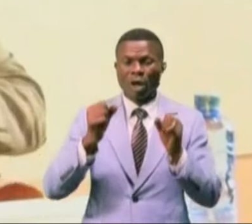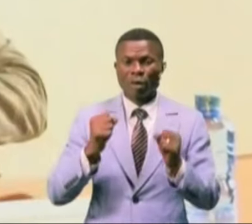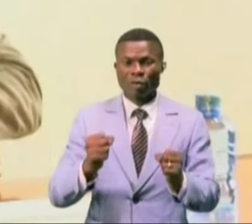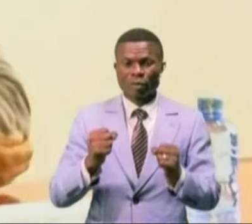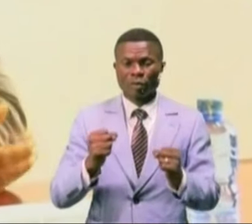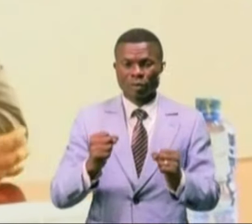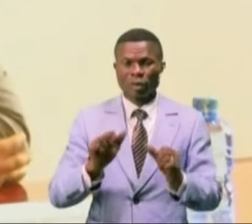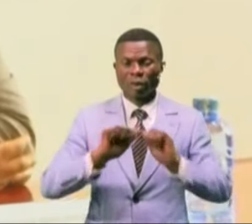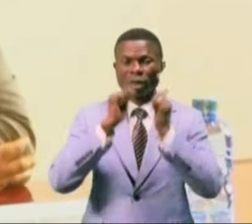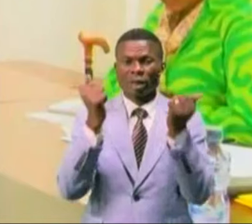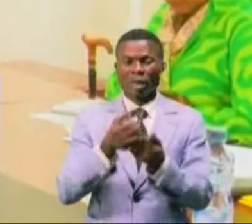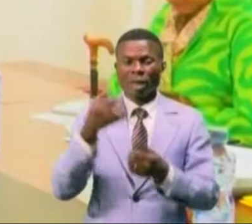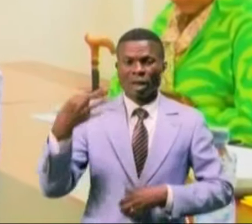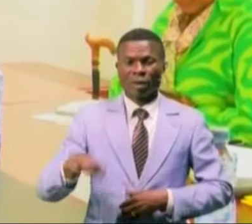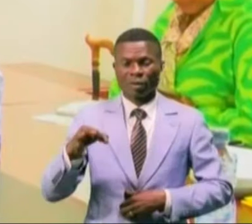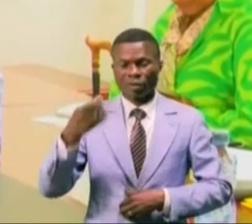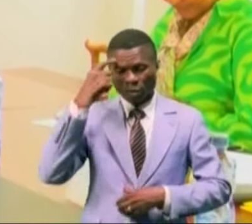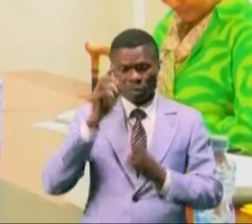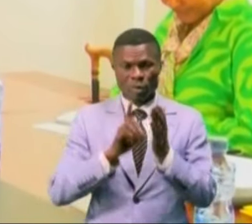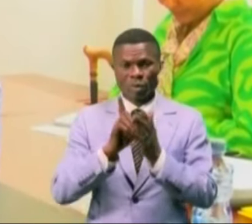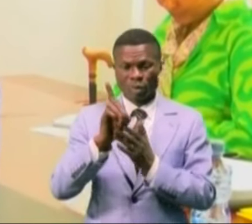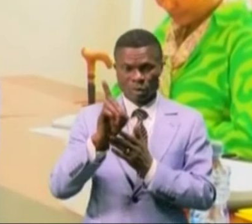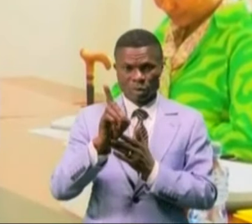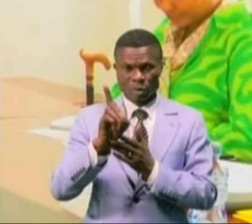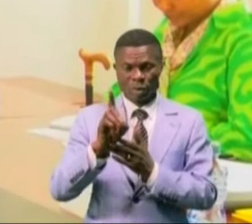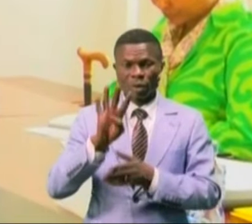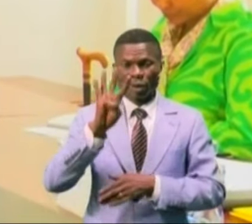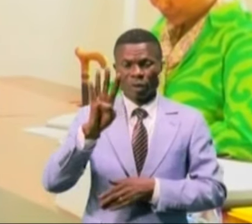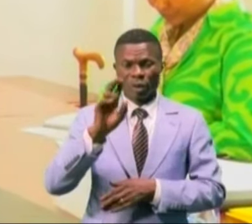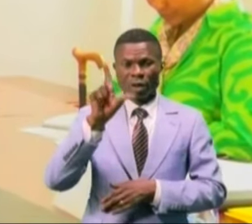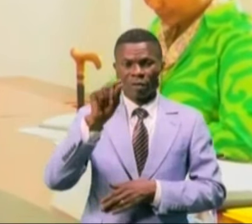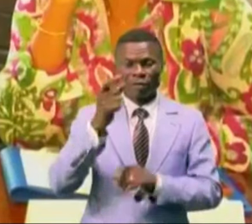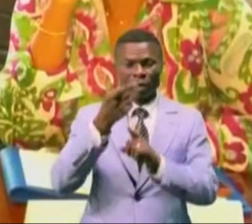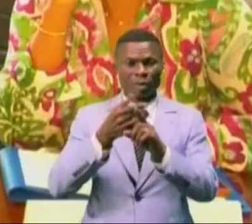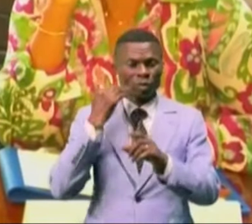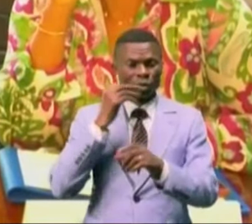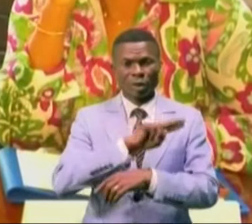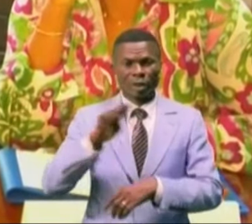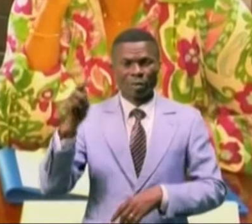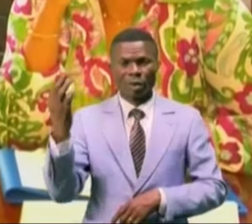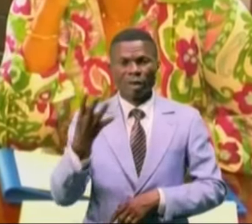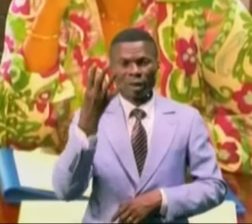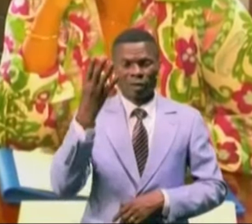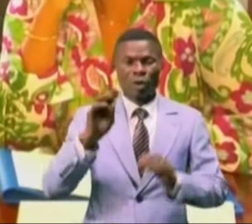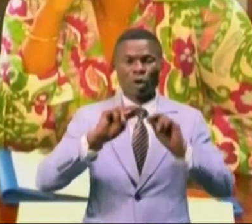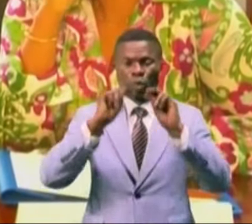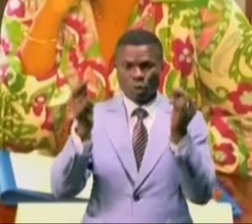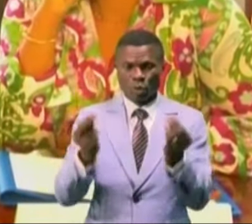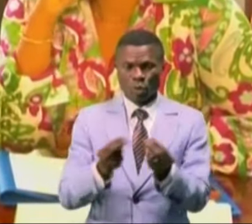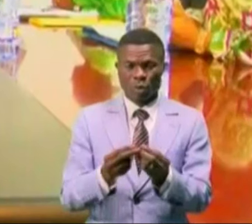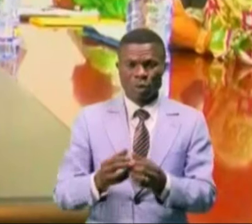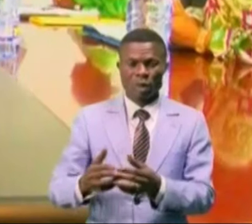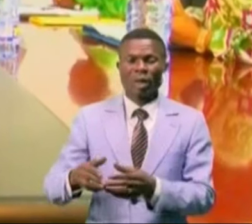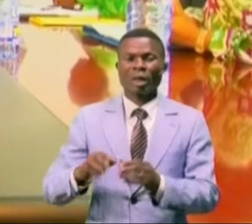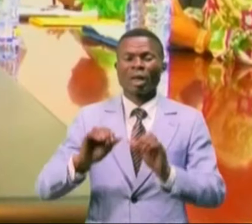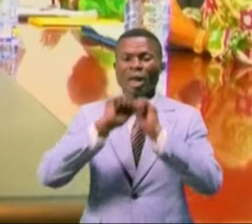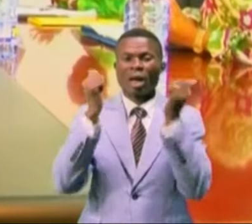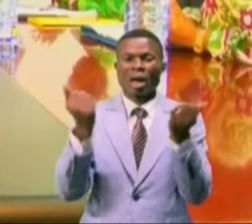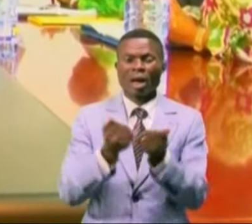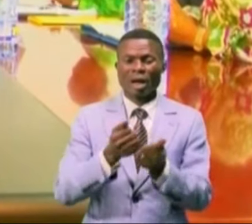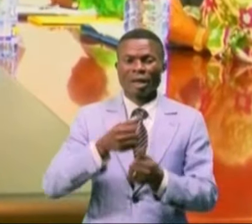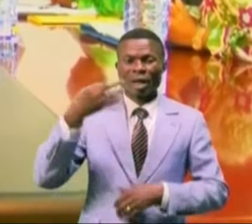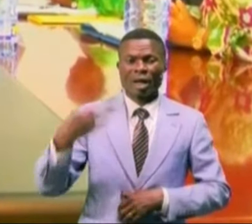par l'Agence française de développement ce jeudi 20 juin 2024 la délégation de l'Agence française de